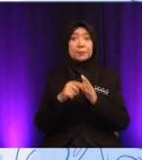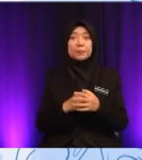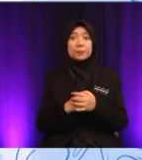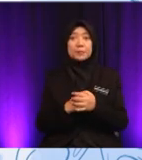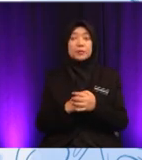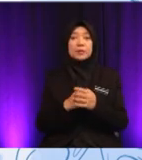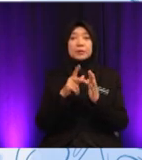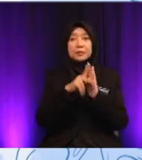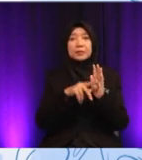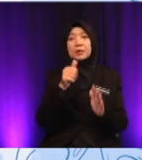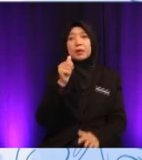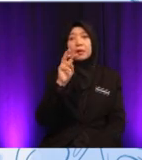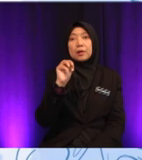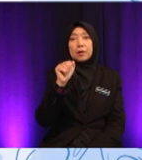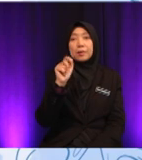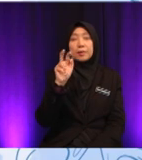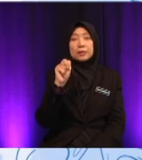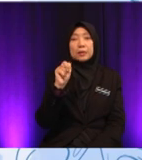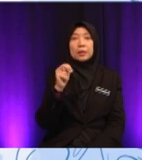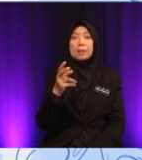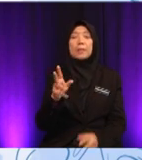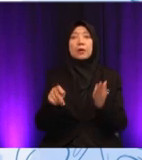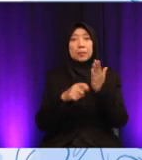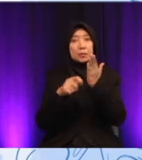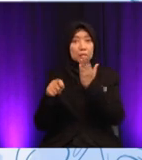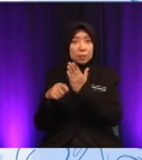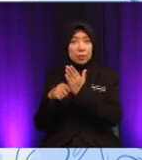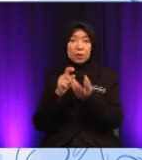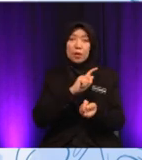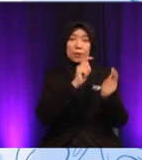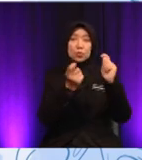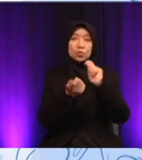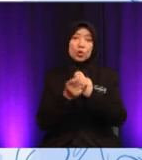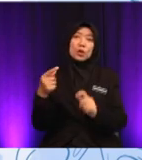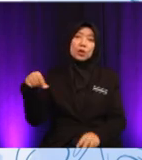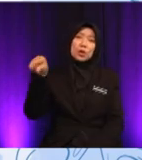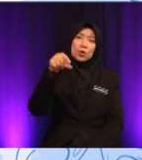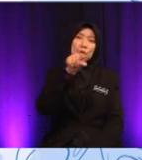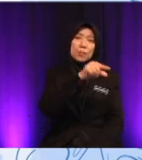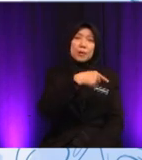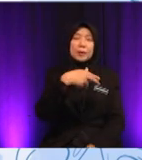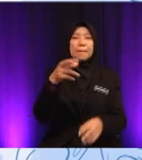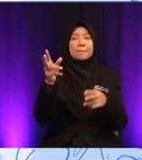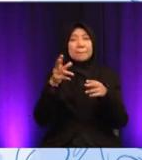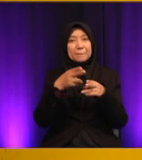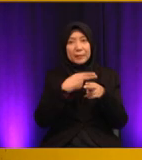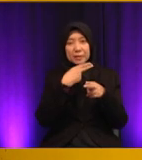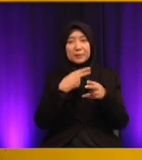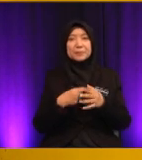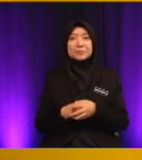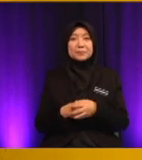keamanan juga semakin bertambah dan panjang gelombangnya juga bertukar kepada gelombang yang lebih pendek panjang gelombang yang lebih pendek